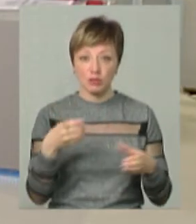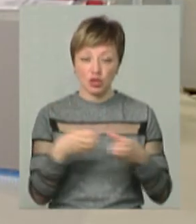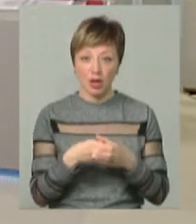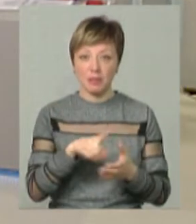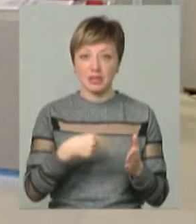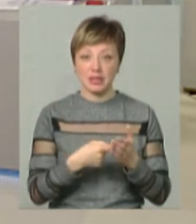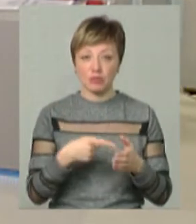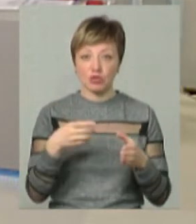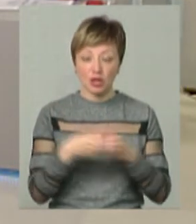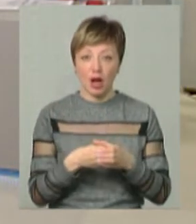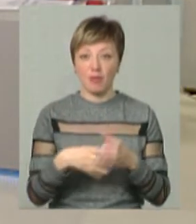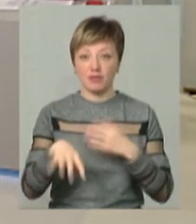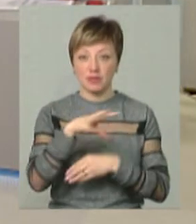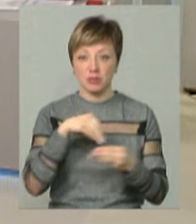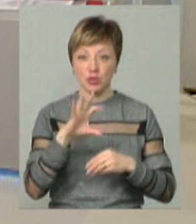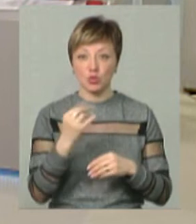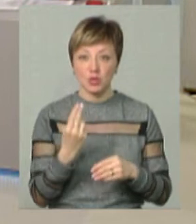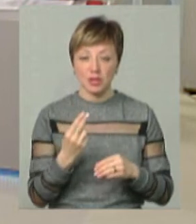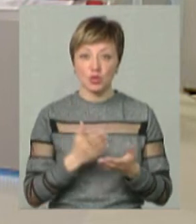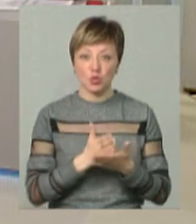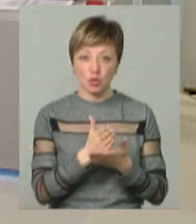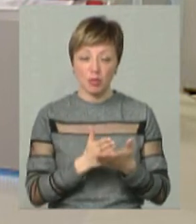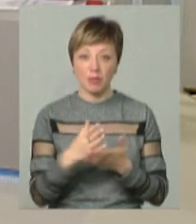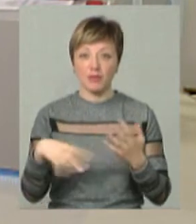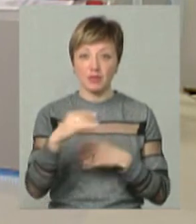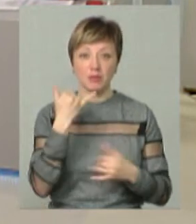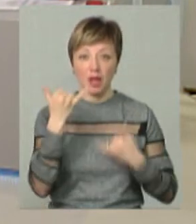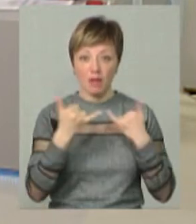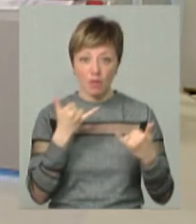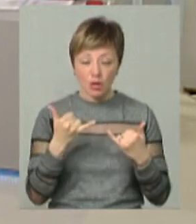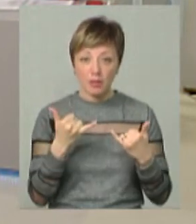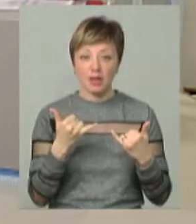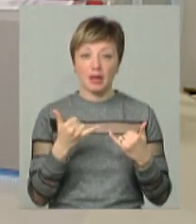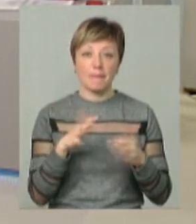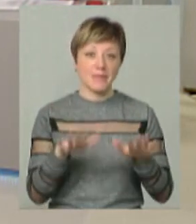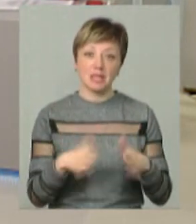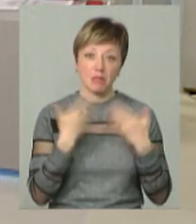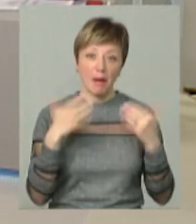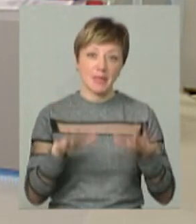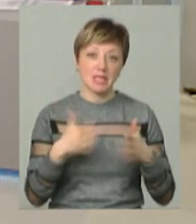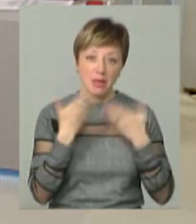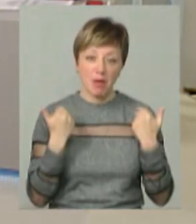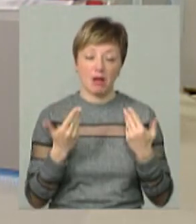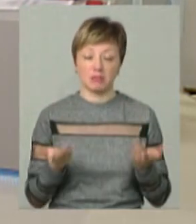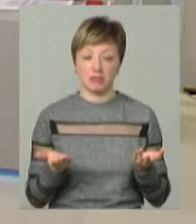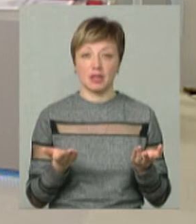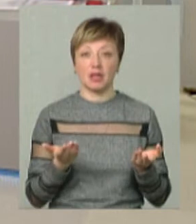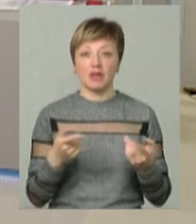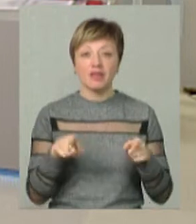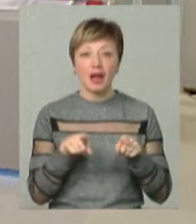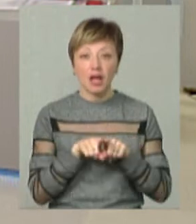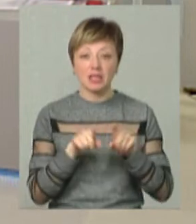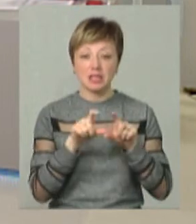і з міським штабом, і зі всіма, і з соціальними службами, і по всім телефонам, і так далі. Місць нема, місць нема, місць нема. Тобто там, в